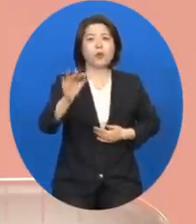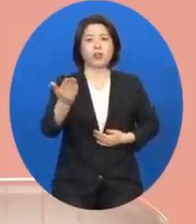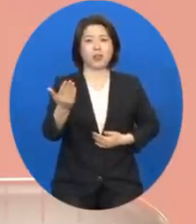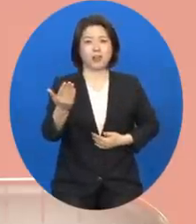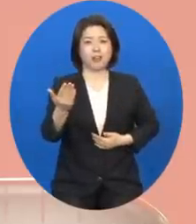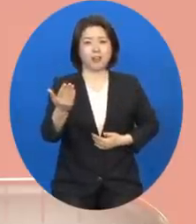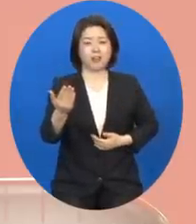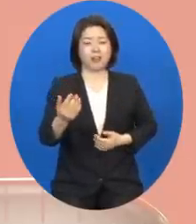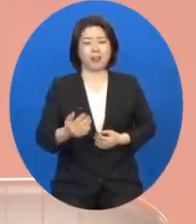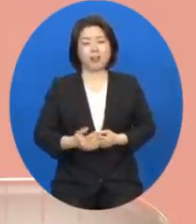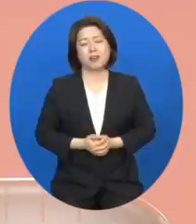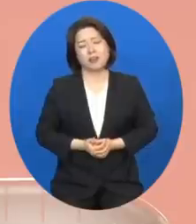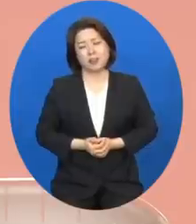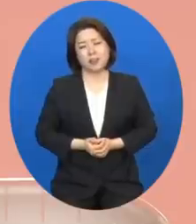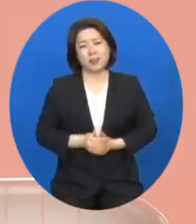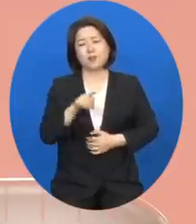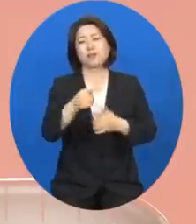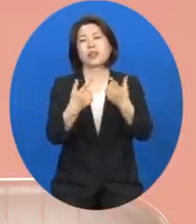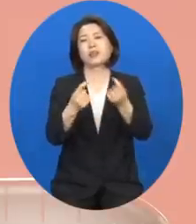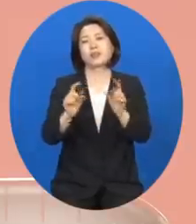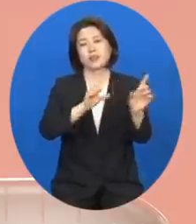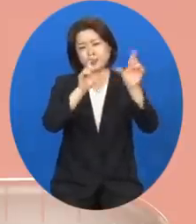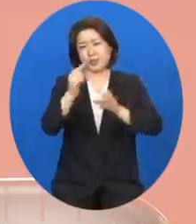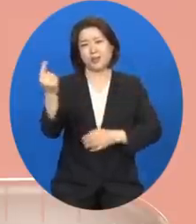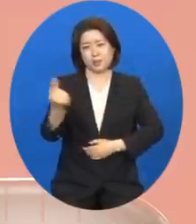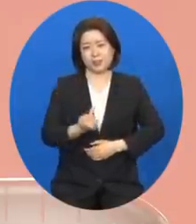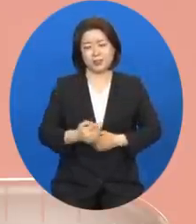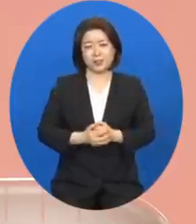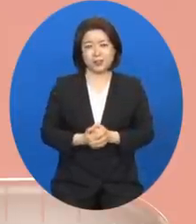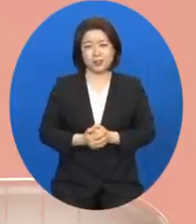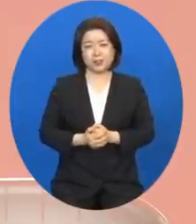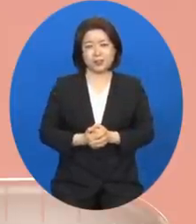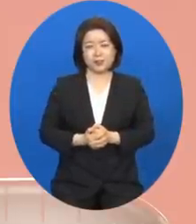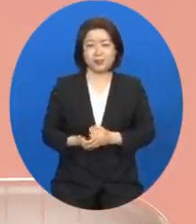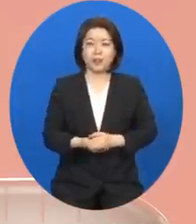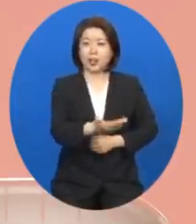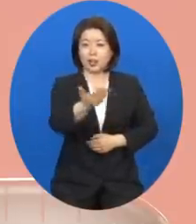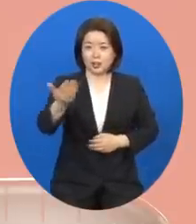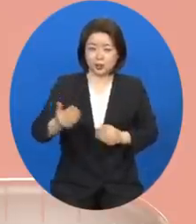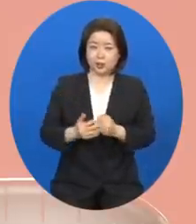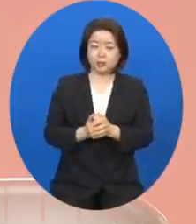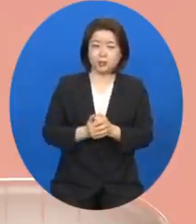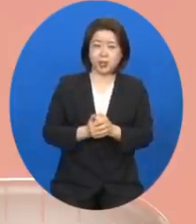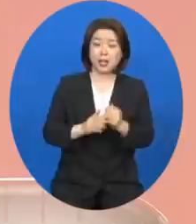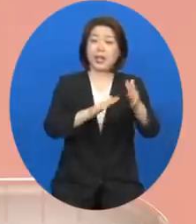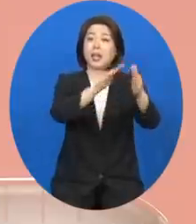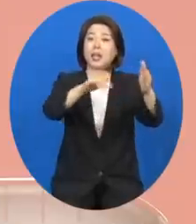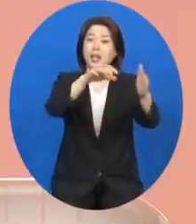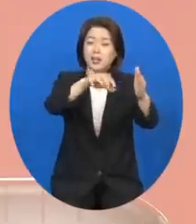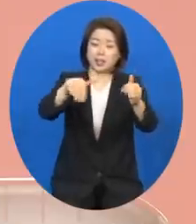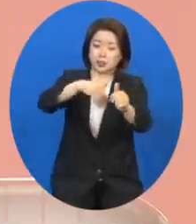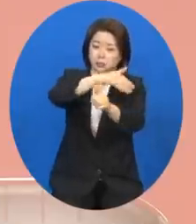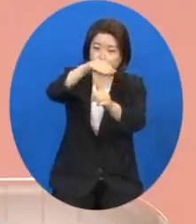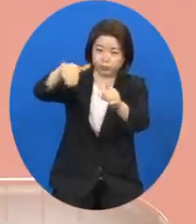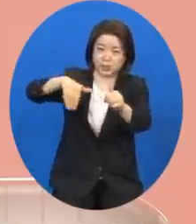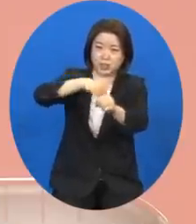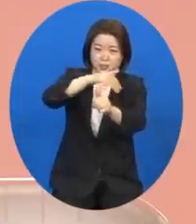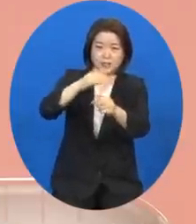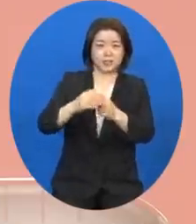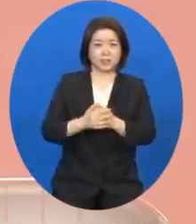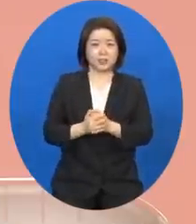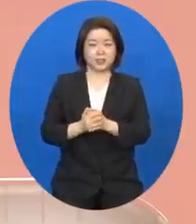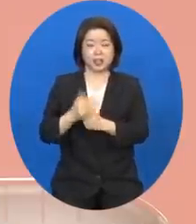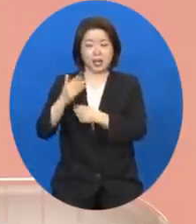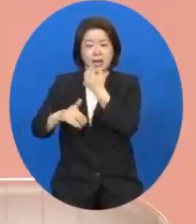되잖아요. 그렇게 사는 거예요. 여러분, 그러므로 여러분의 가정 분위기를